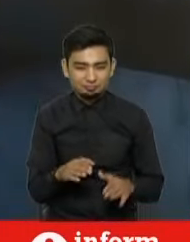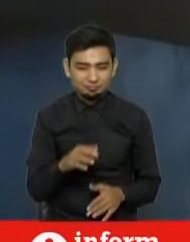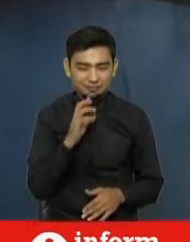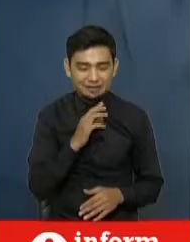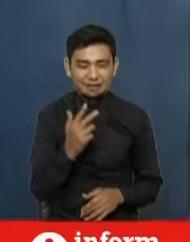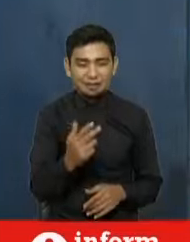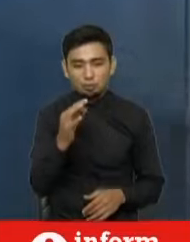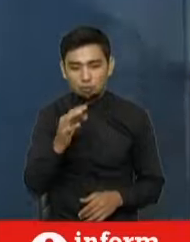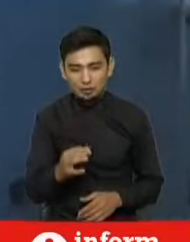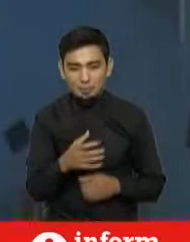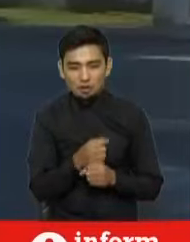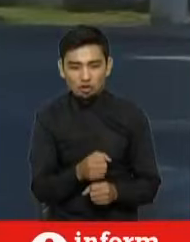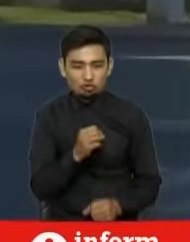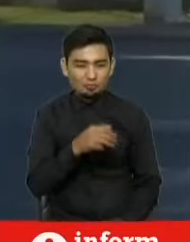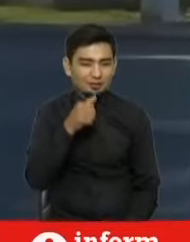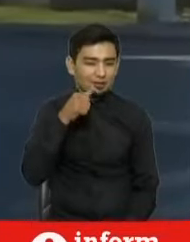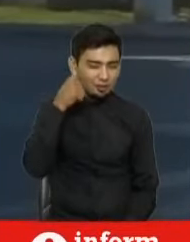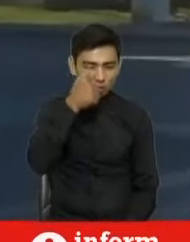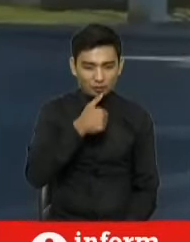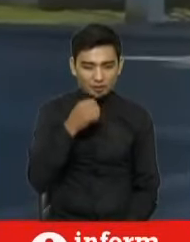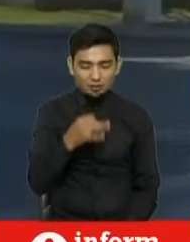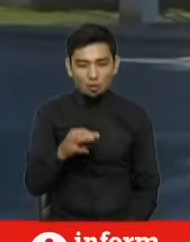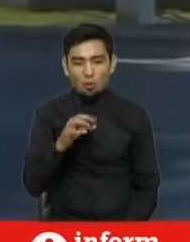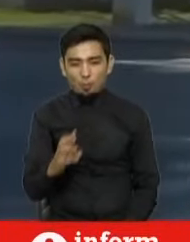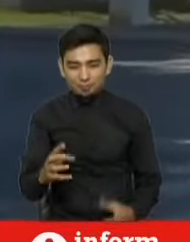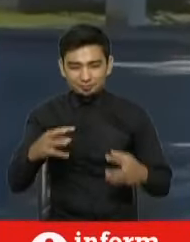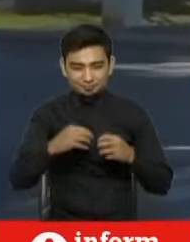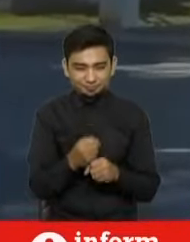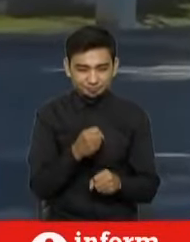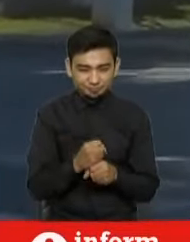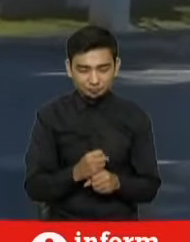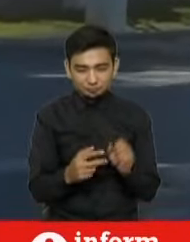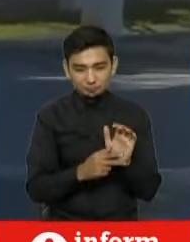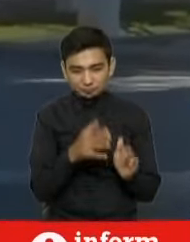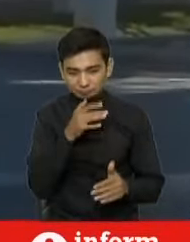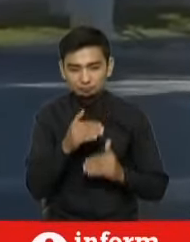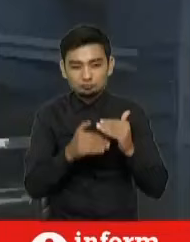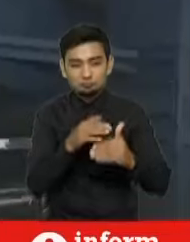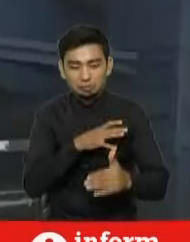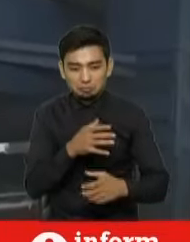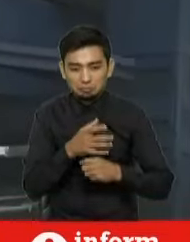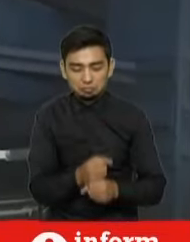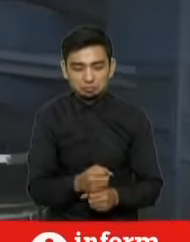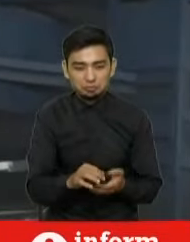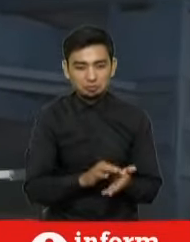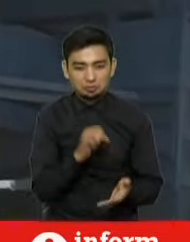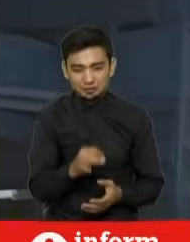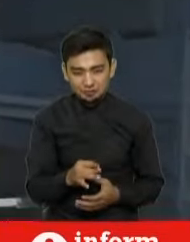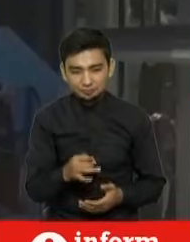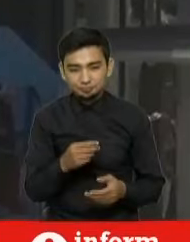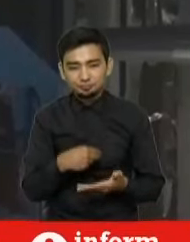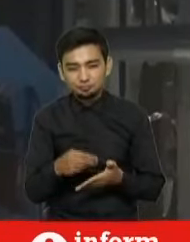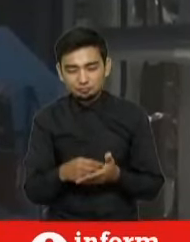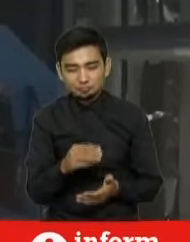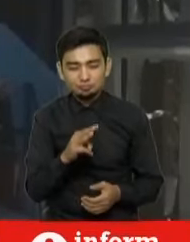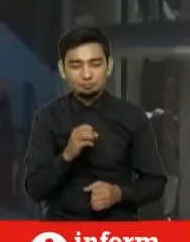меньше, чем за такой же период годом ранее. При этом объем производства рос 8 лет подряд. Уменьшился и спрос. Объем реализации моторного